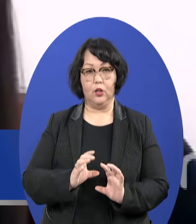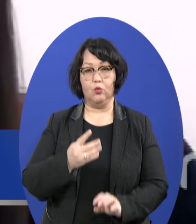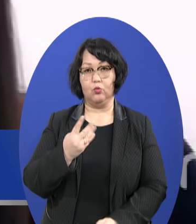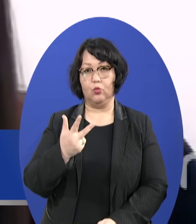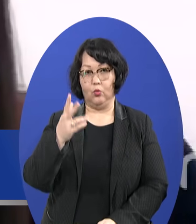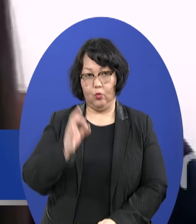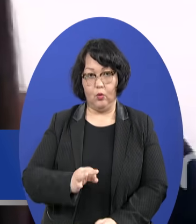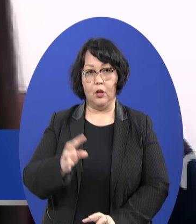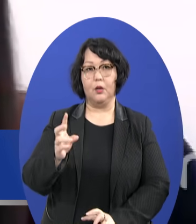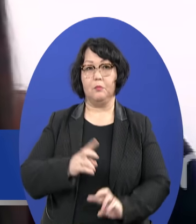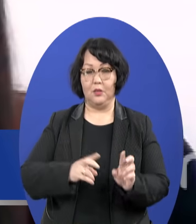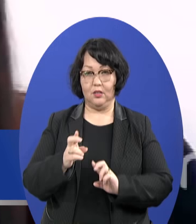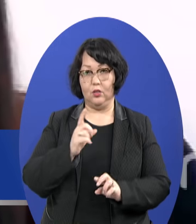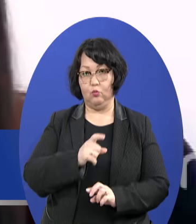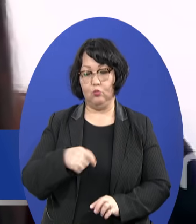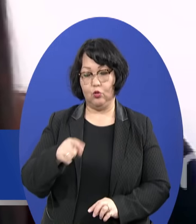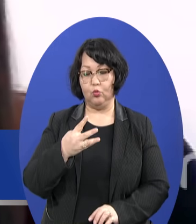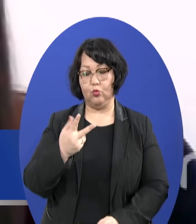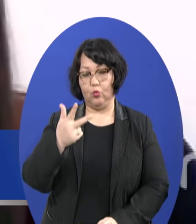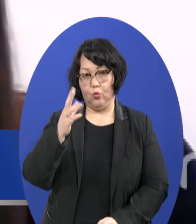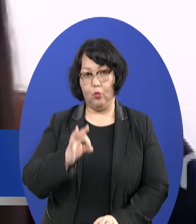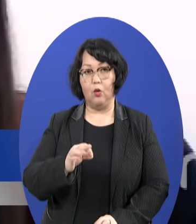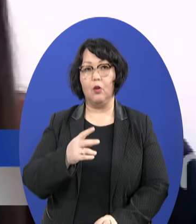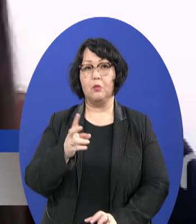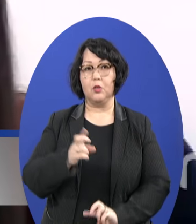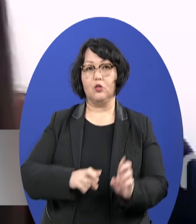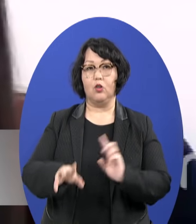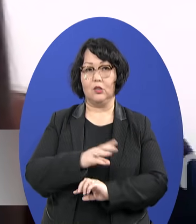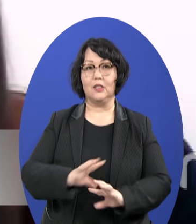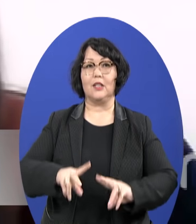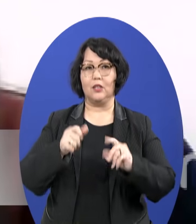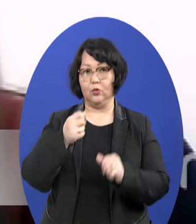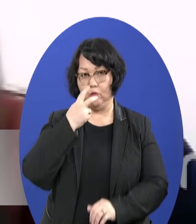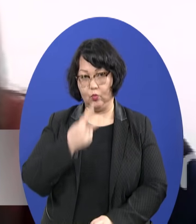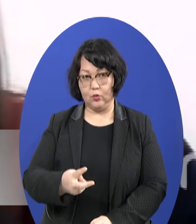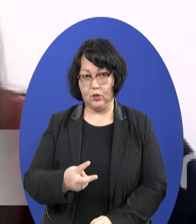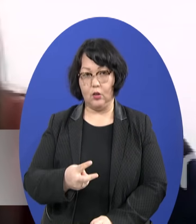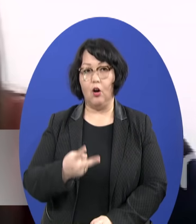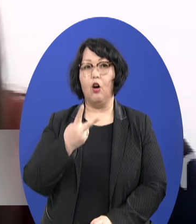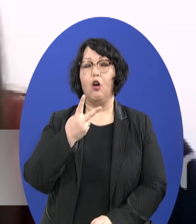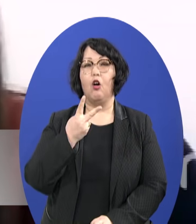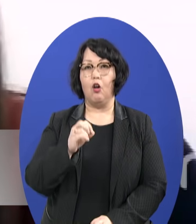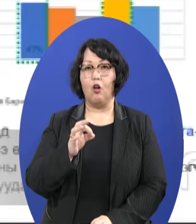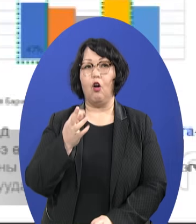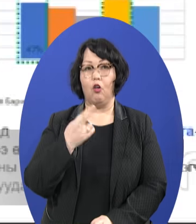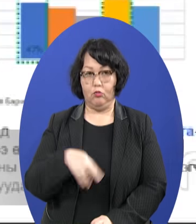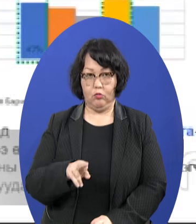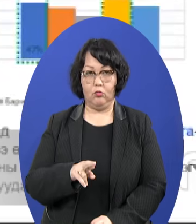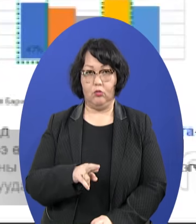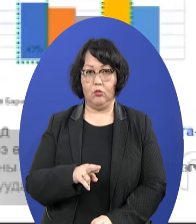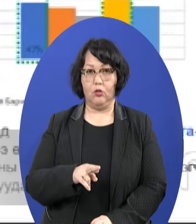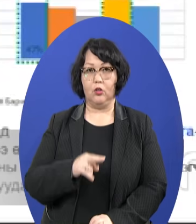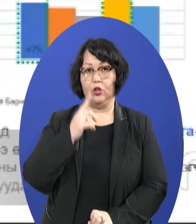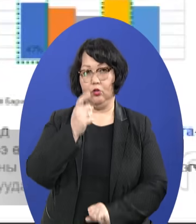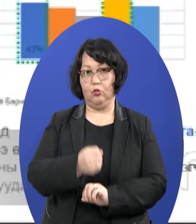43% нь бизнес эрхлэгчдийн 43% нь 2021 онд бизнесийн орчин сайжирна гэж үзсэн байна. Энэ үнэлгээ маань 2020 онд болохоор